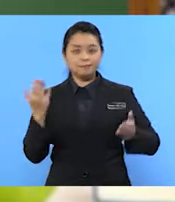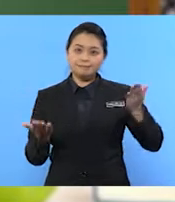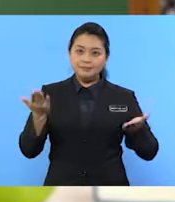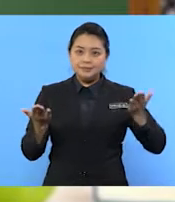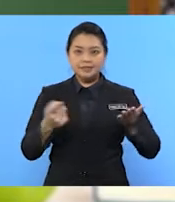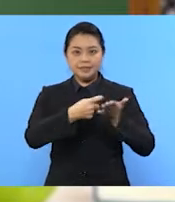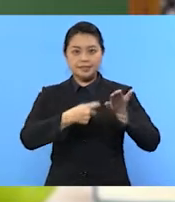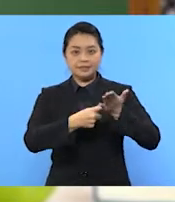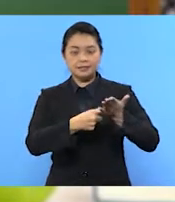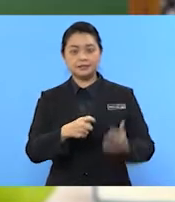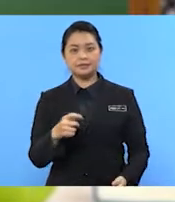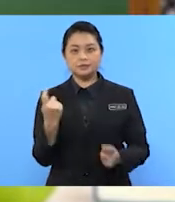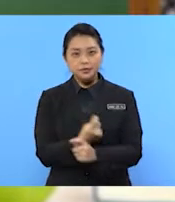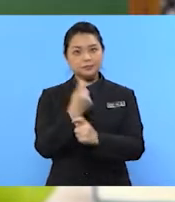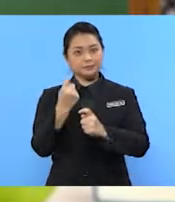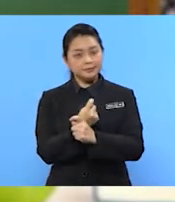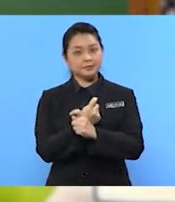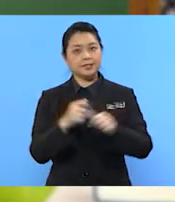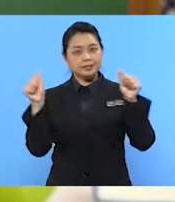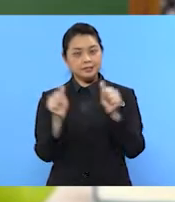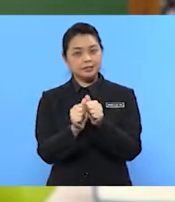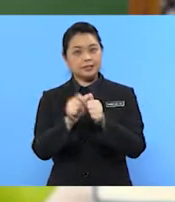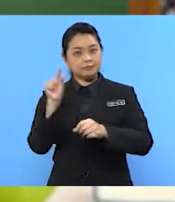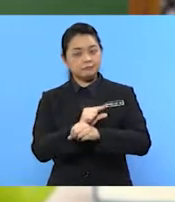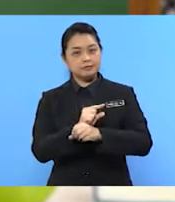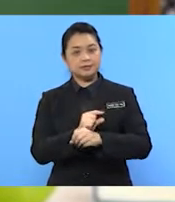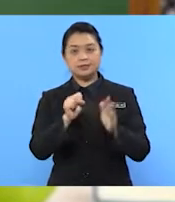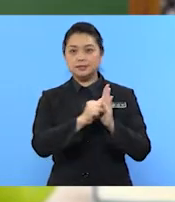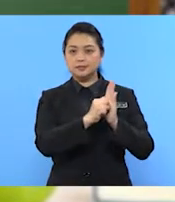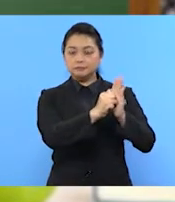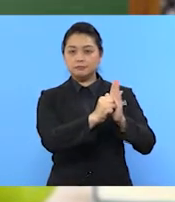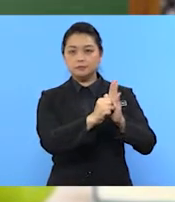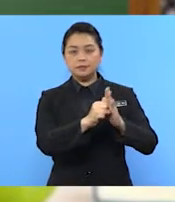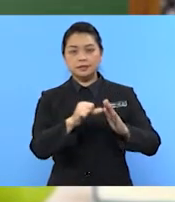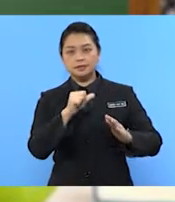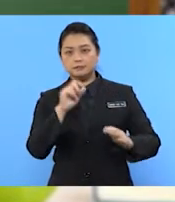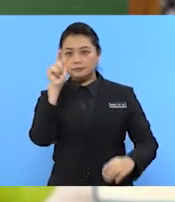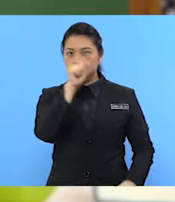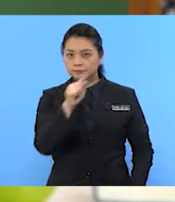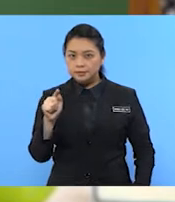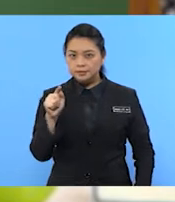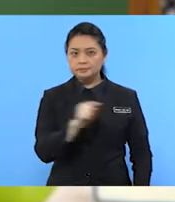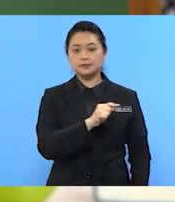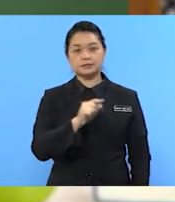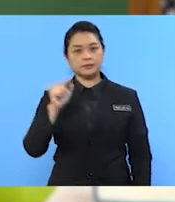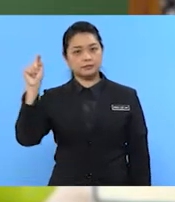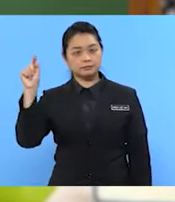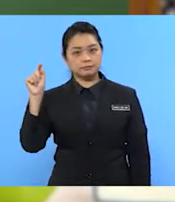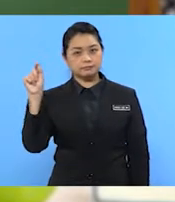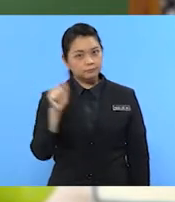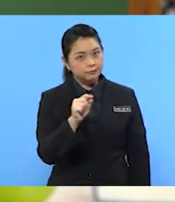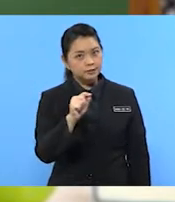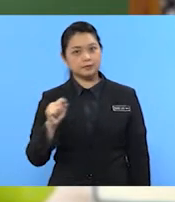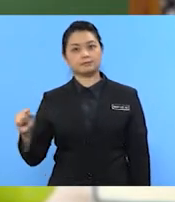perbandingan nilai nisbah trigonometri dengan menggunakan simbol ketaksamaan lebih besar daripada